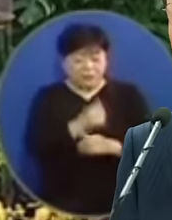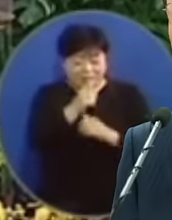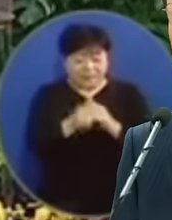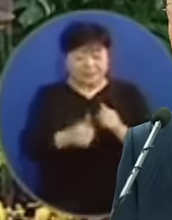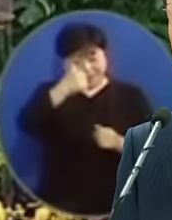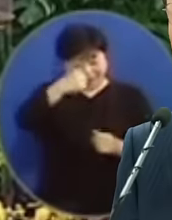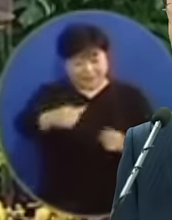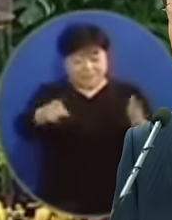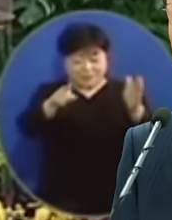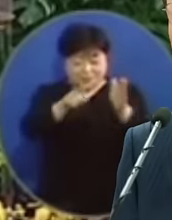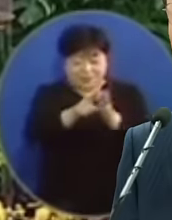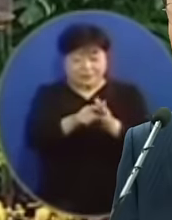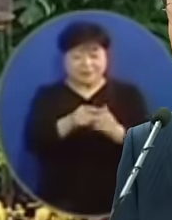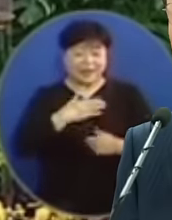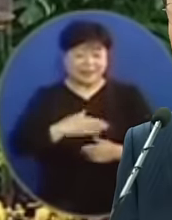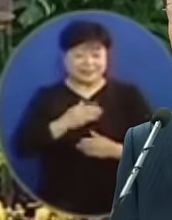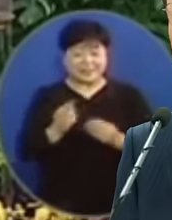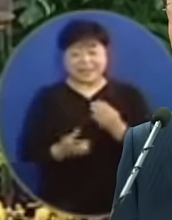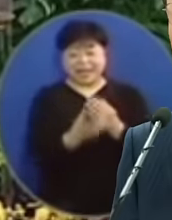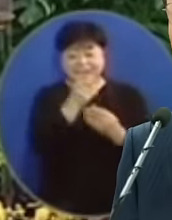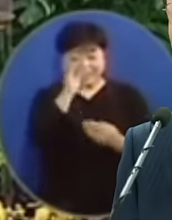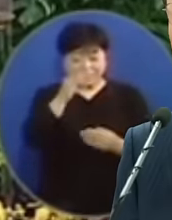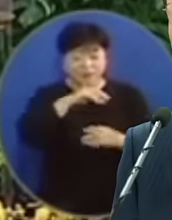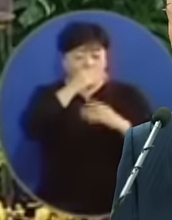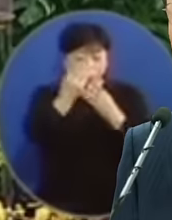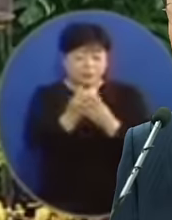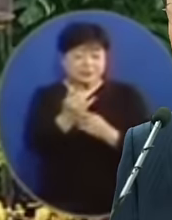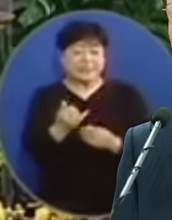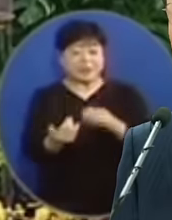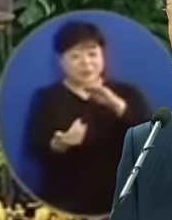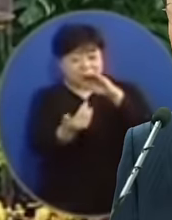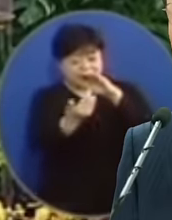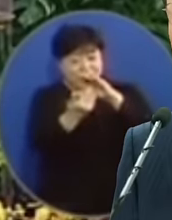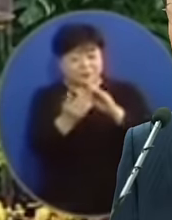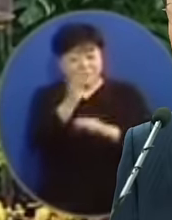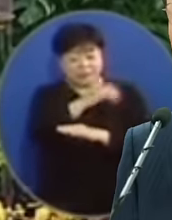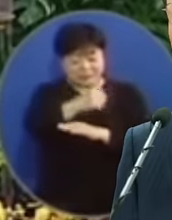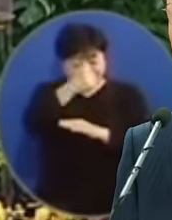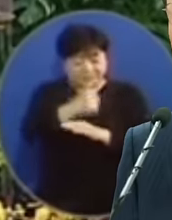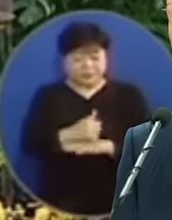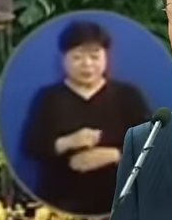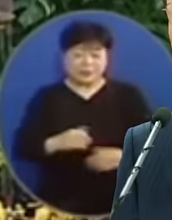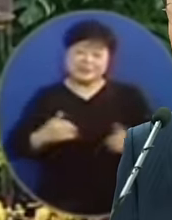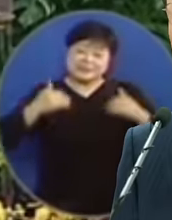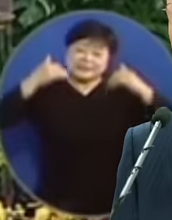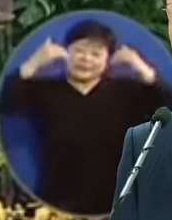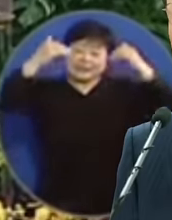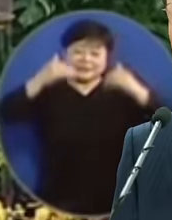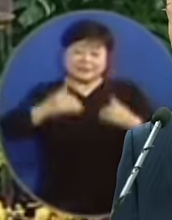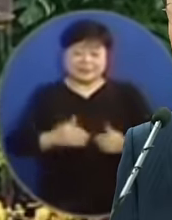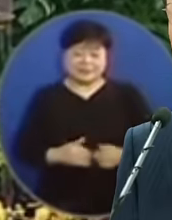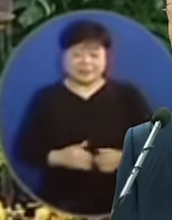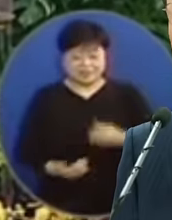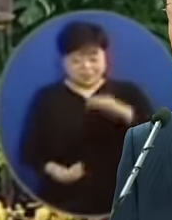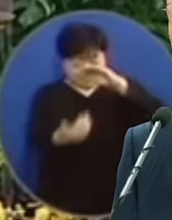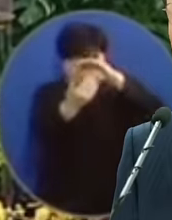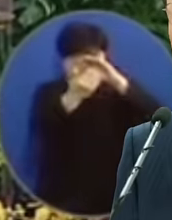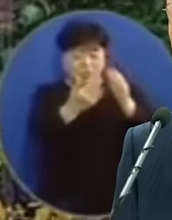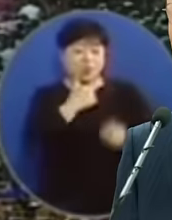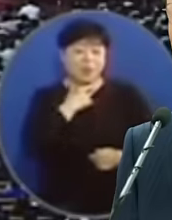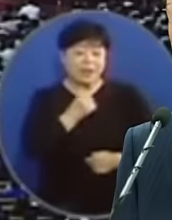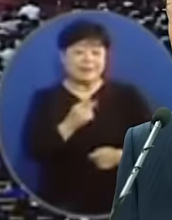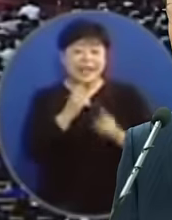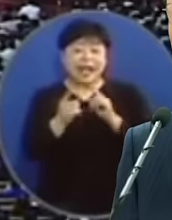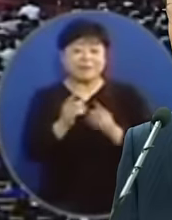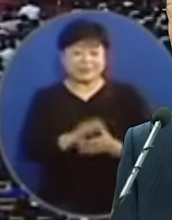하나님의 아들을 믿는 것과 아는 일에 하나가 되어 온전한 사람을 이루고 그리스도의 장성한 분량이 충만한 데까지 이르기를 원한다고 하나님